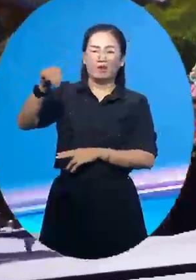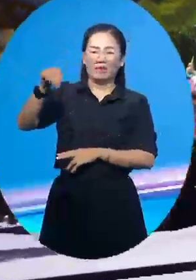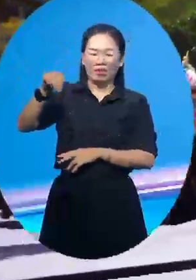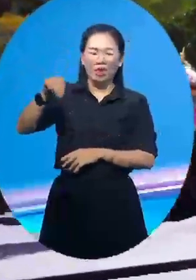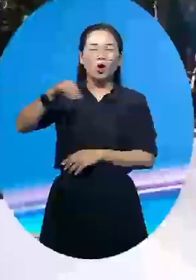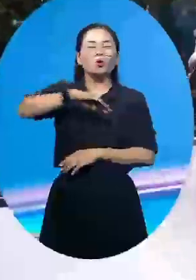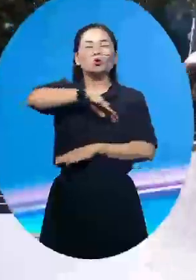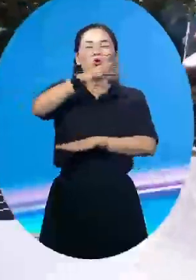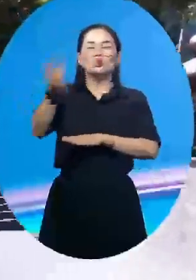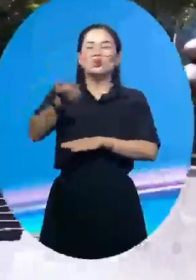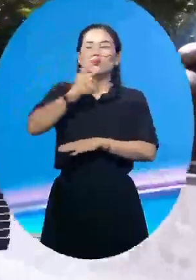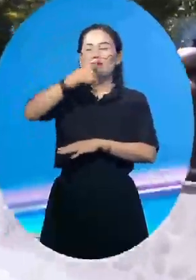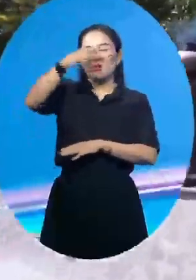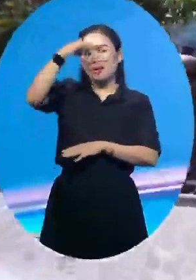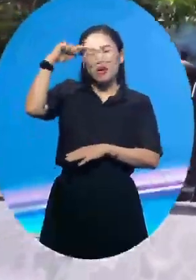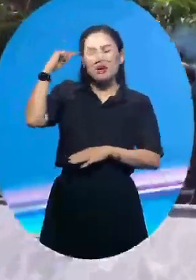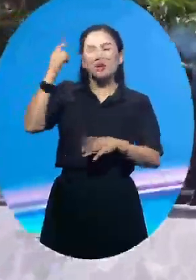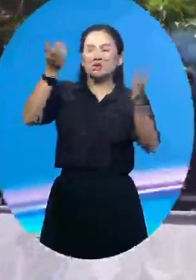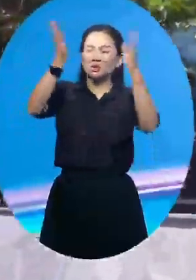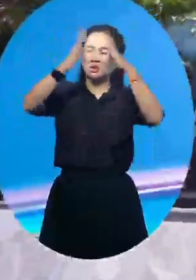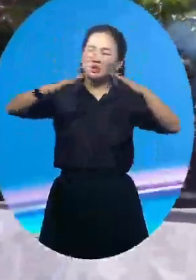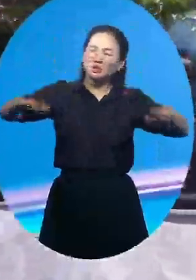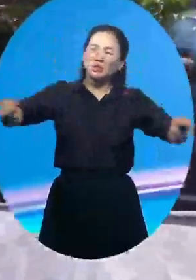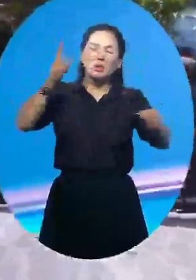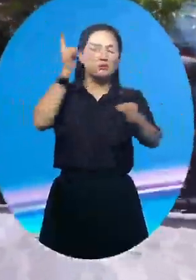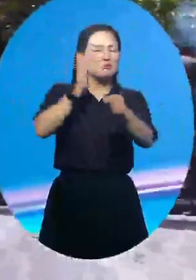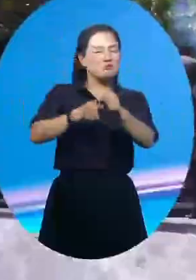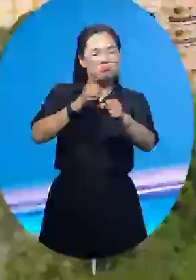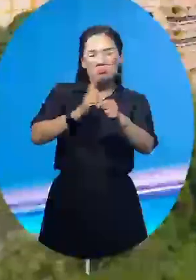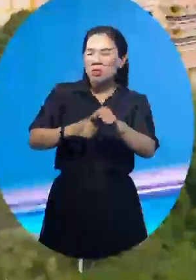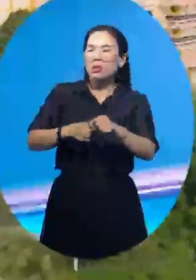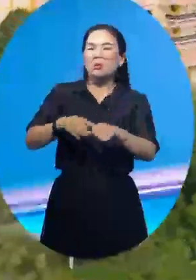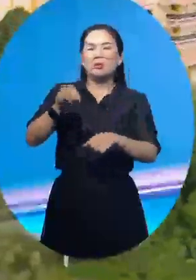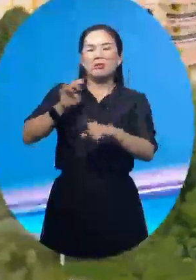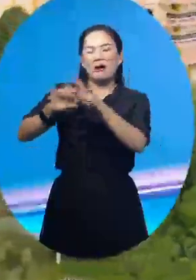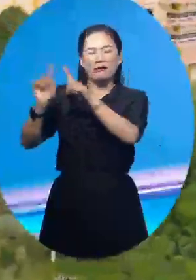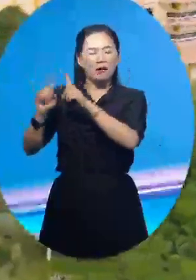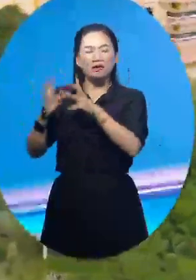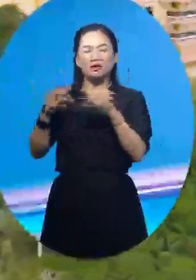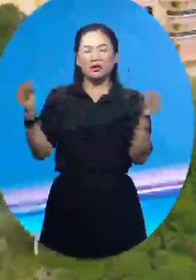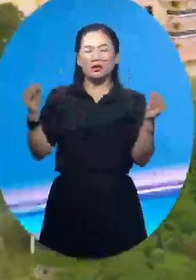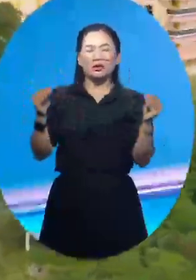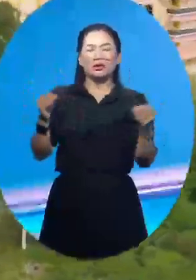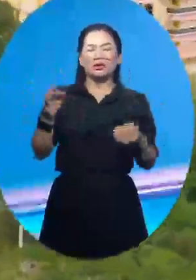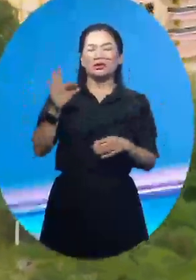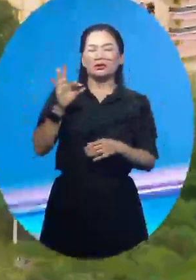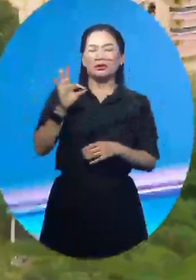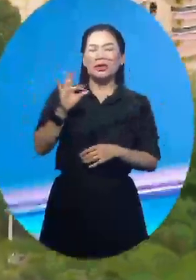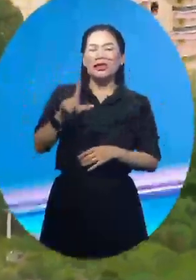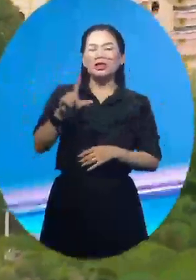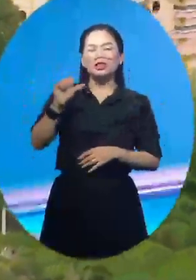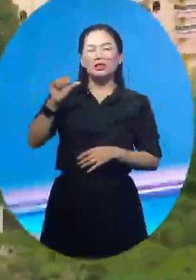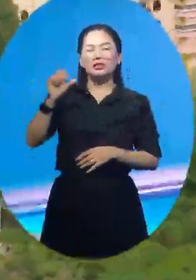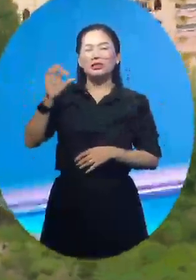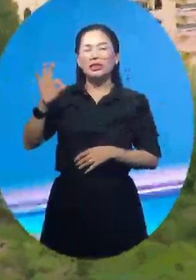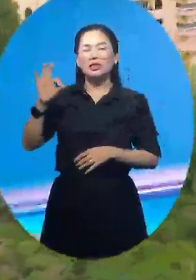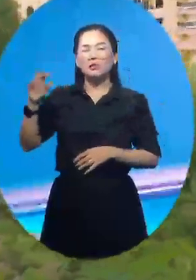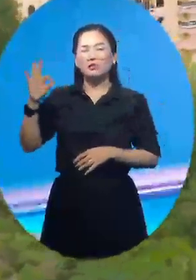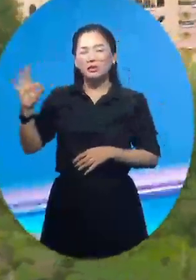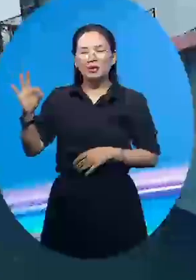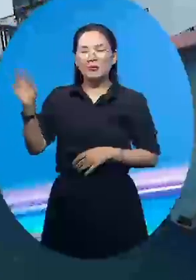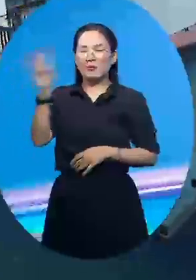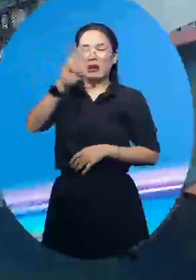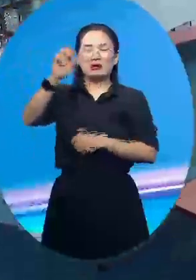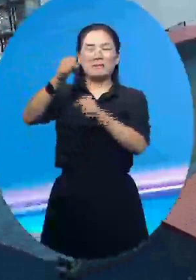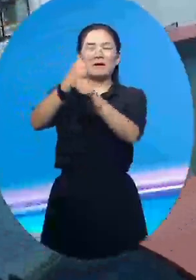một hệ thống nhiều chùa miếu đồng thời lên Sơn Thánh Mẫu Bồ Tát trong đó Linh Sơn tiên thạch tự là ngôi chùa cổ nhất với tuổi đời